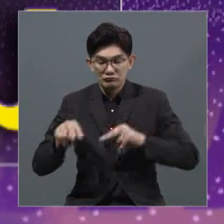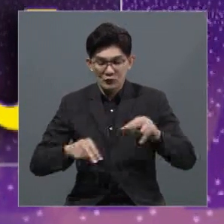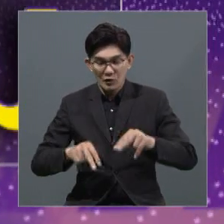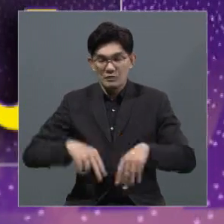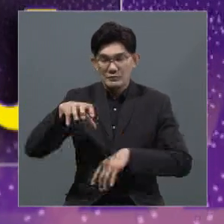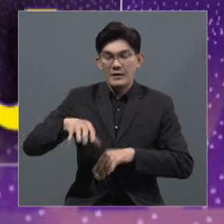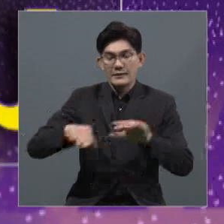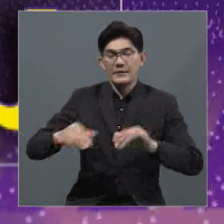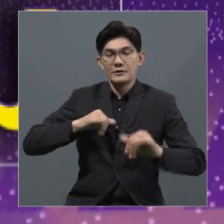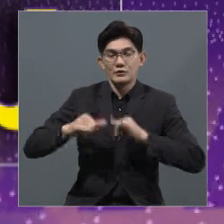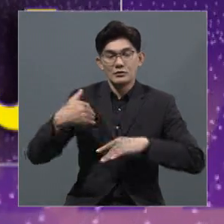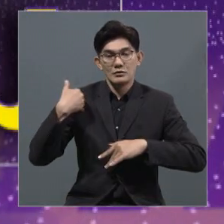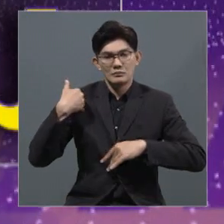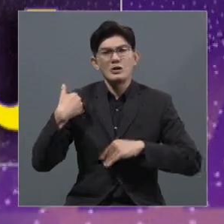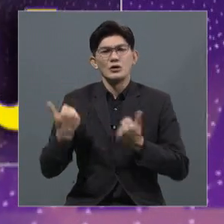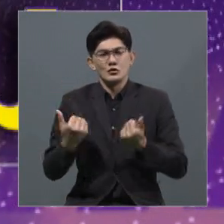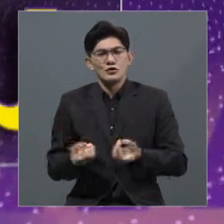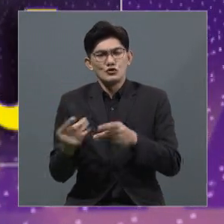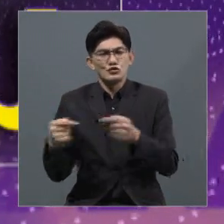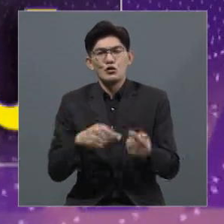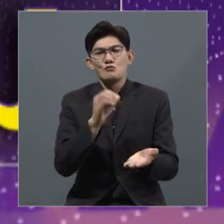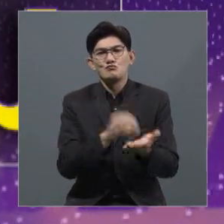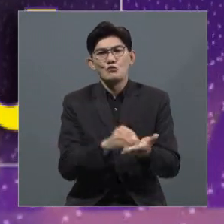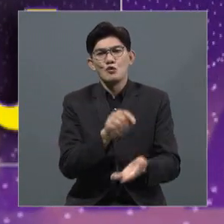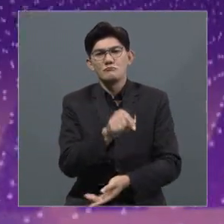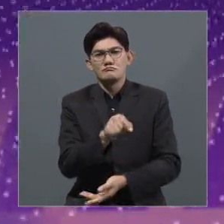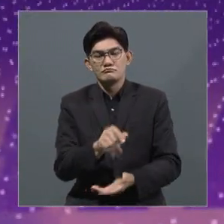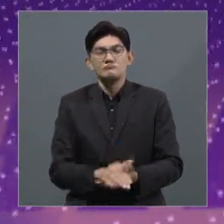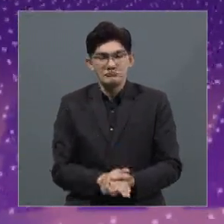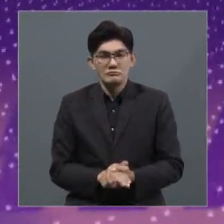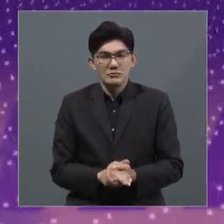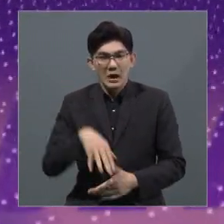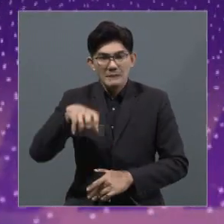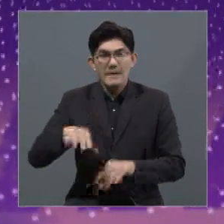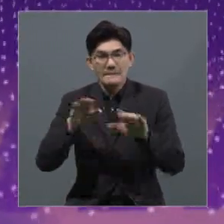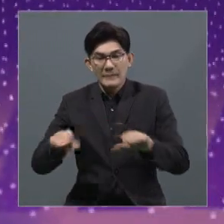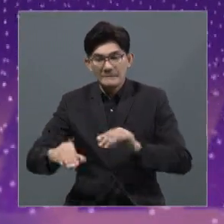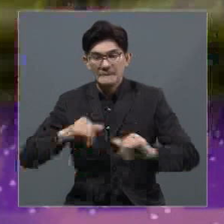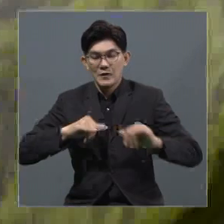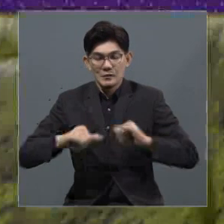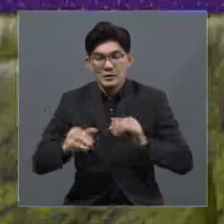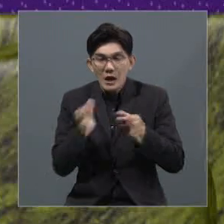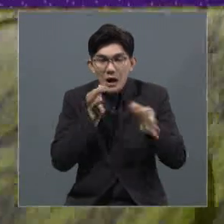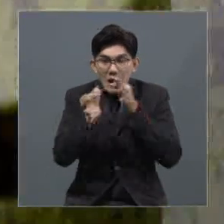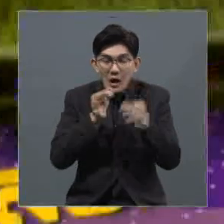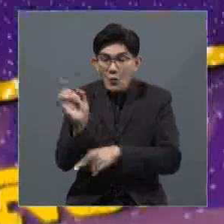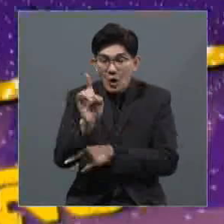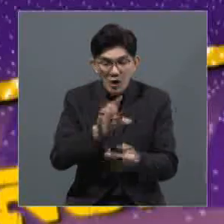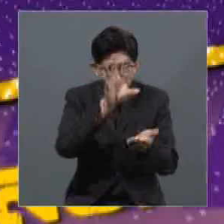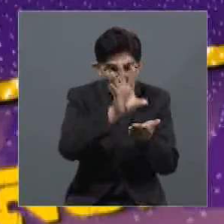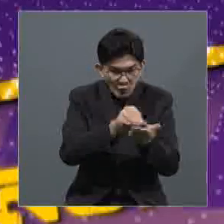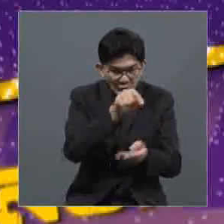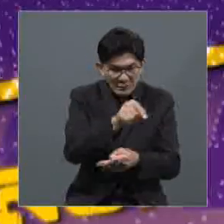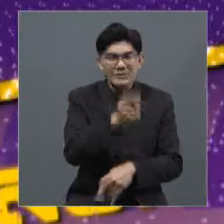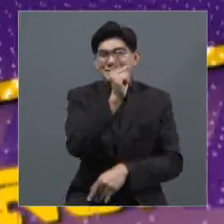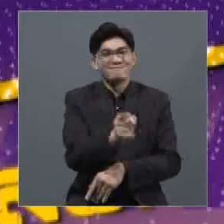และเยาวชนพบว่าเป็นแชร์มั่วนิ่มค่ะกรมกิจการเด็กและเยาวชนชี้แจงว่าข้อมูลในคลิปไ